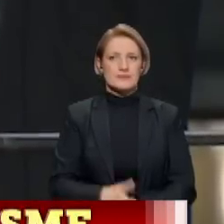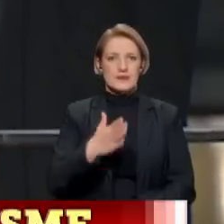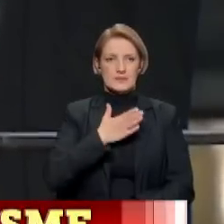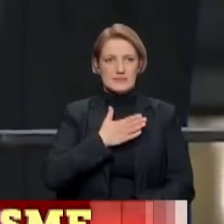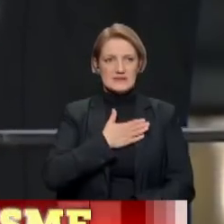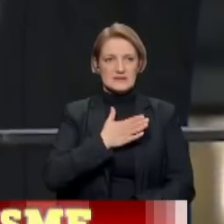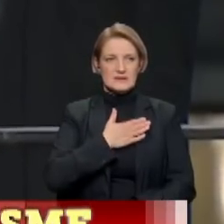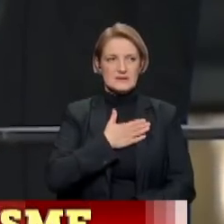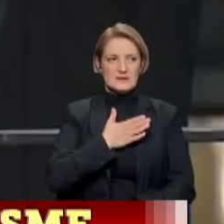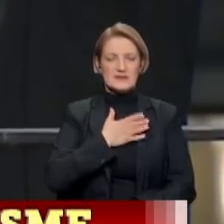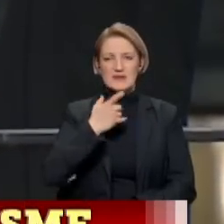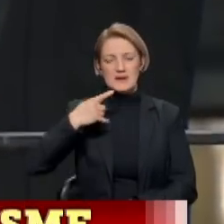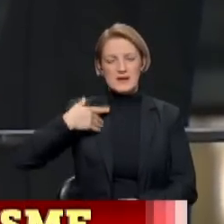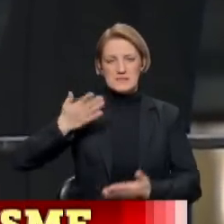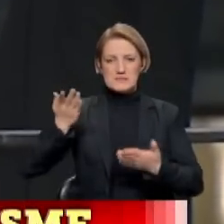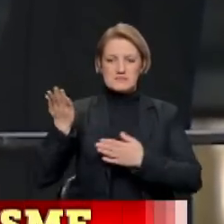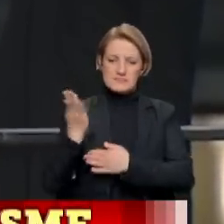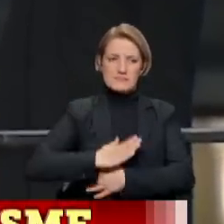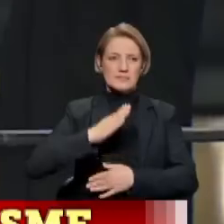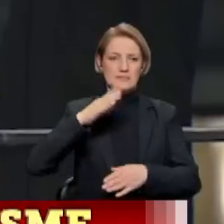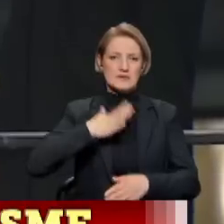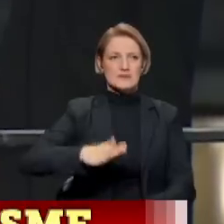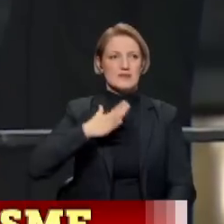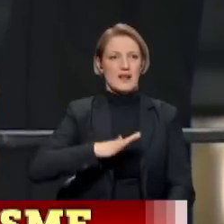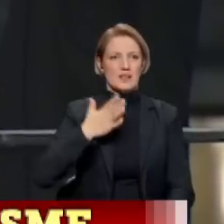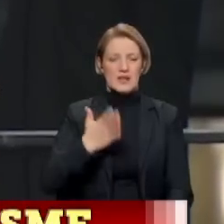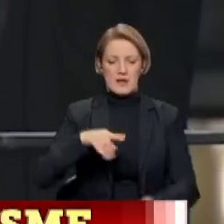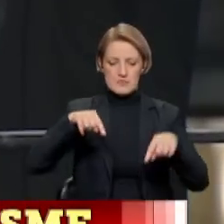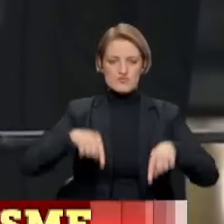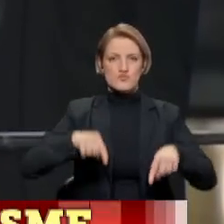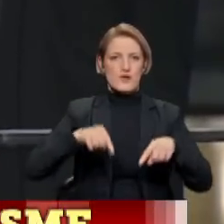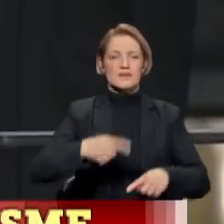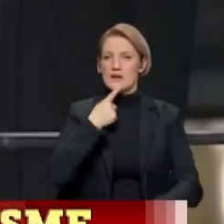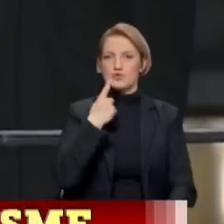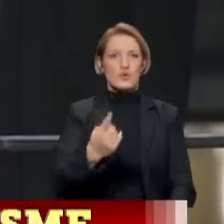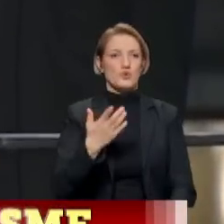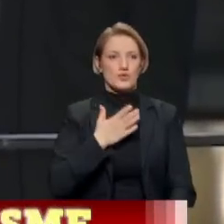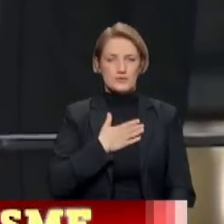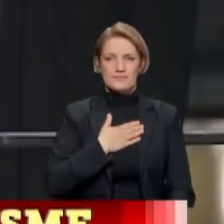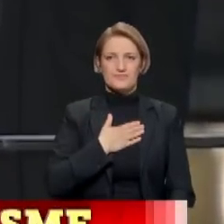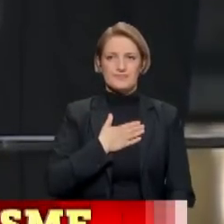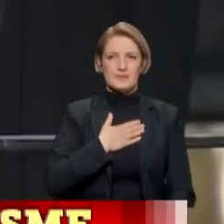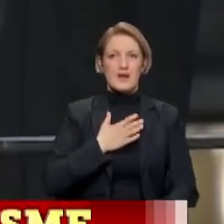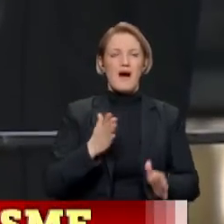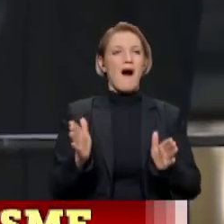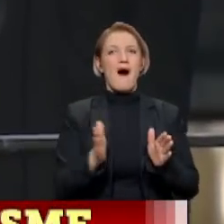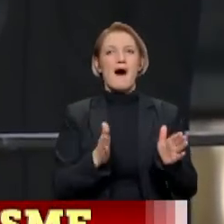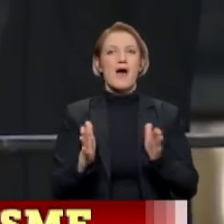Bizi yıldırmak isteyenlere buradan söyleyeyim.